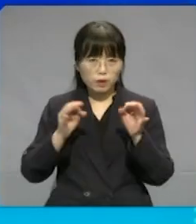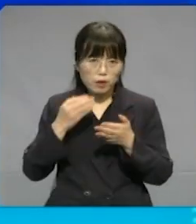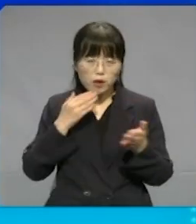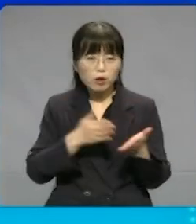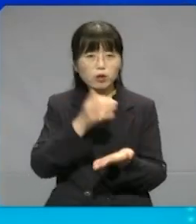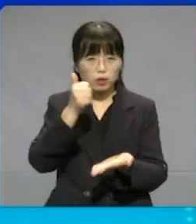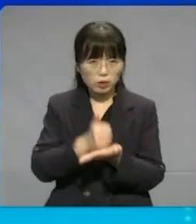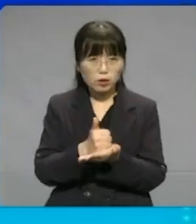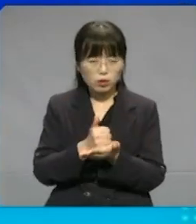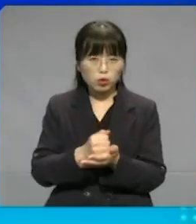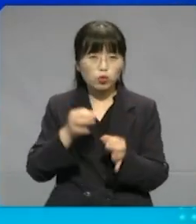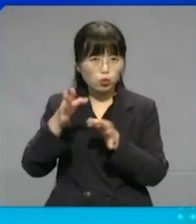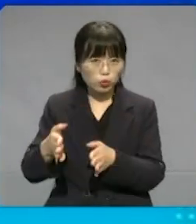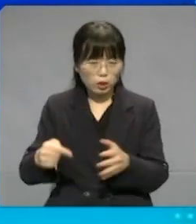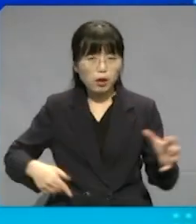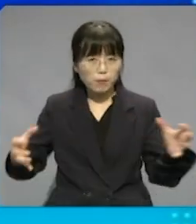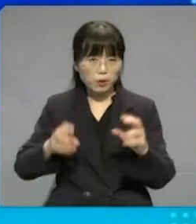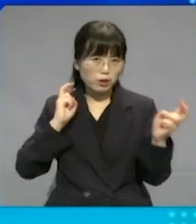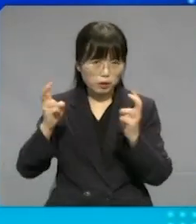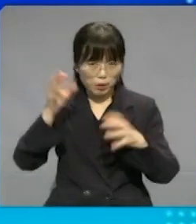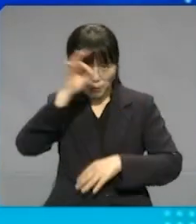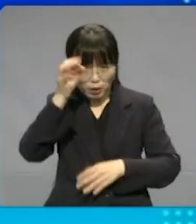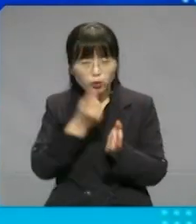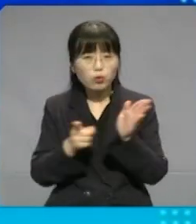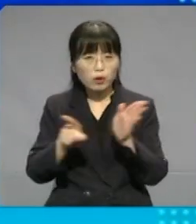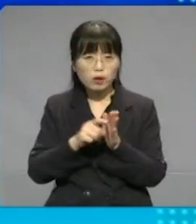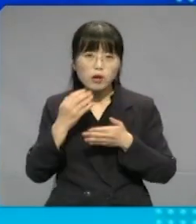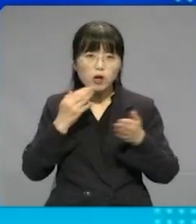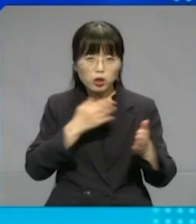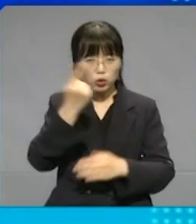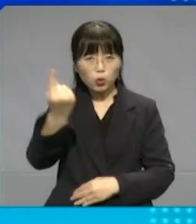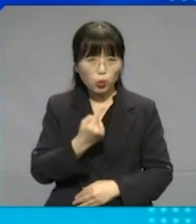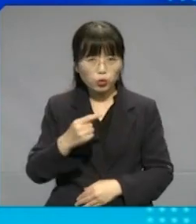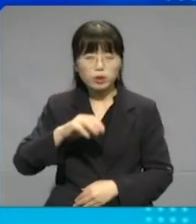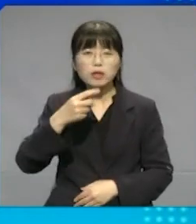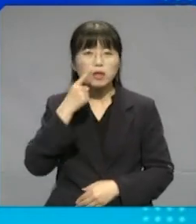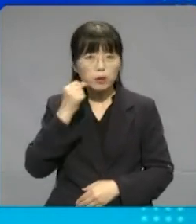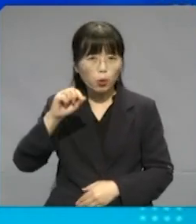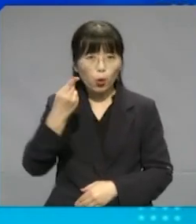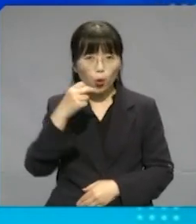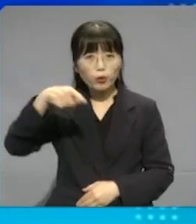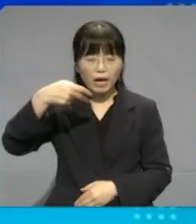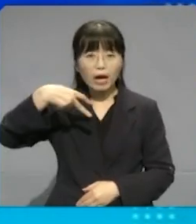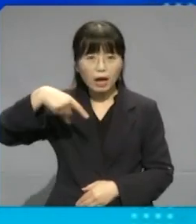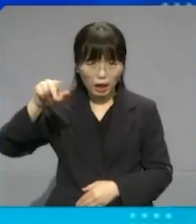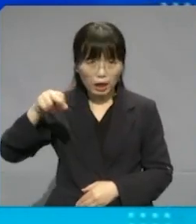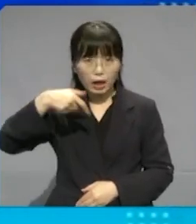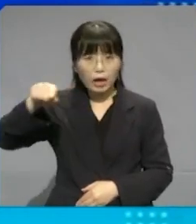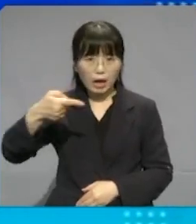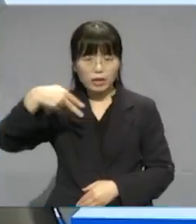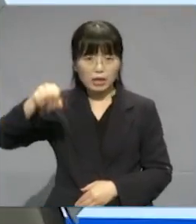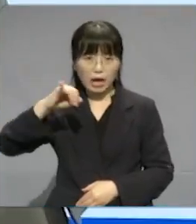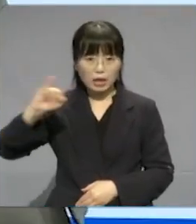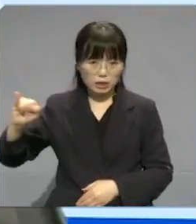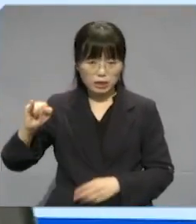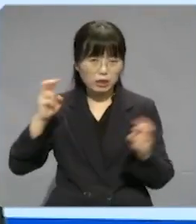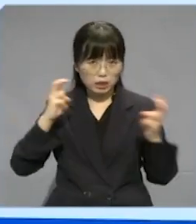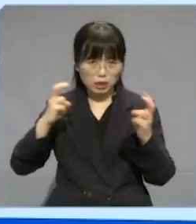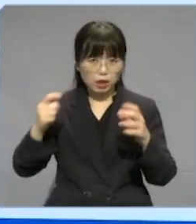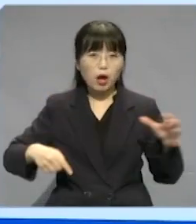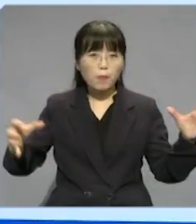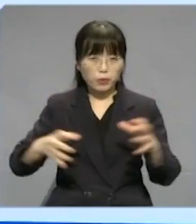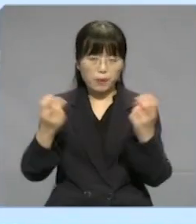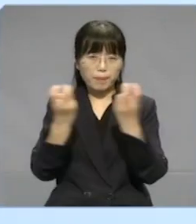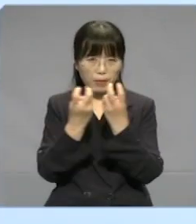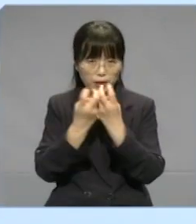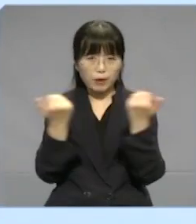김동연 경기도지사는 투자협력 기업의 발굴을 위해 경기도를 찾은 일본 오사카 간사이 지역의 기업 관계자들과 협력